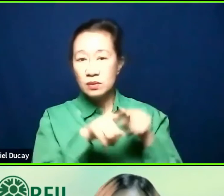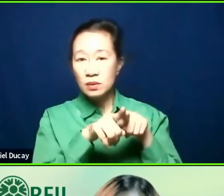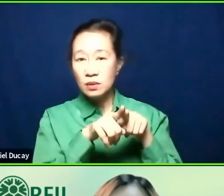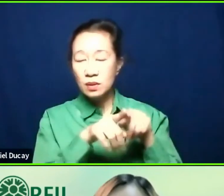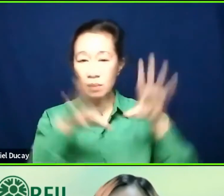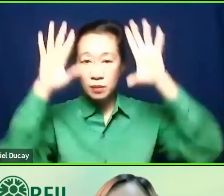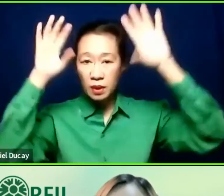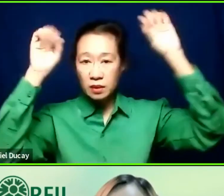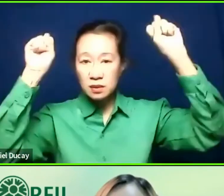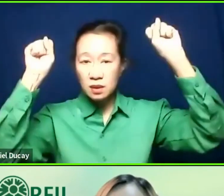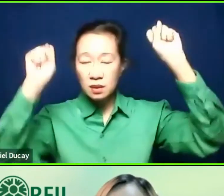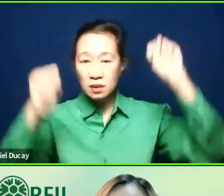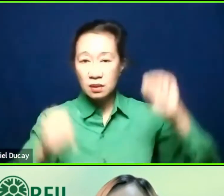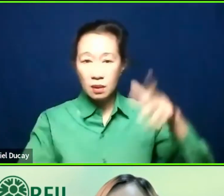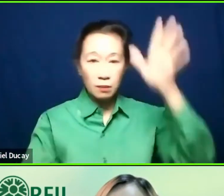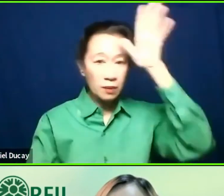ng